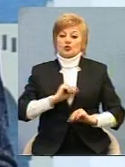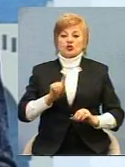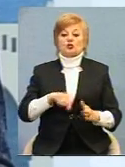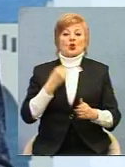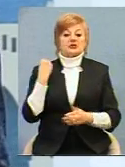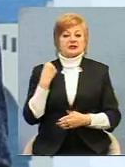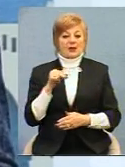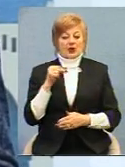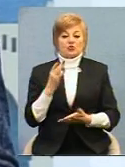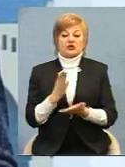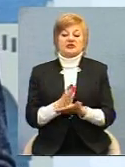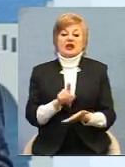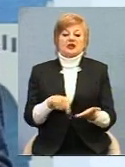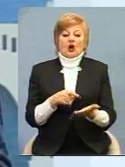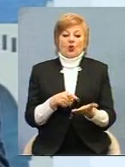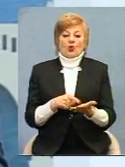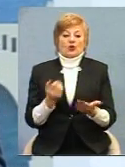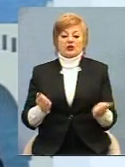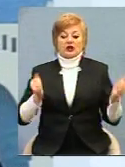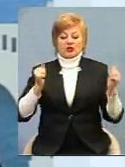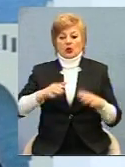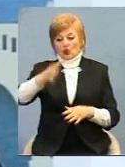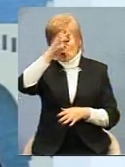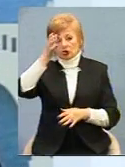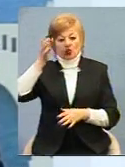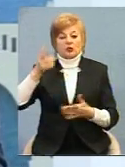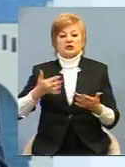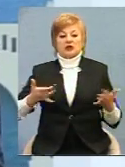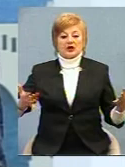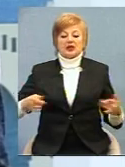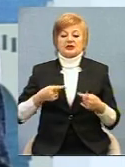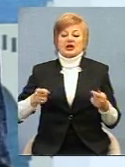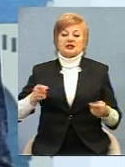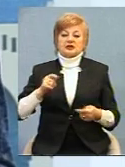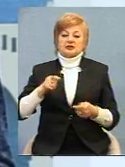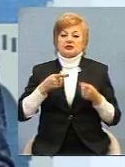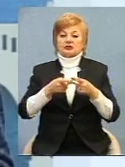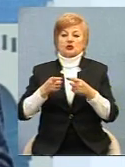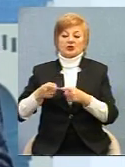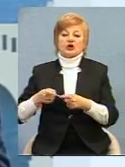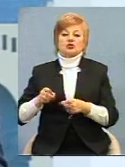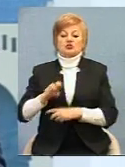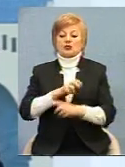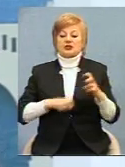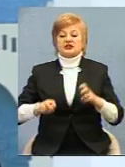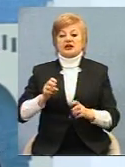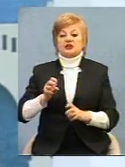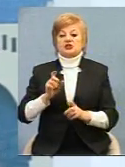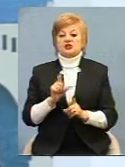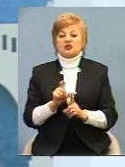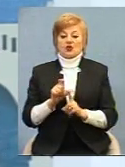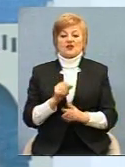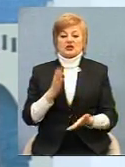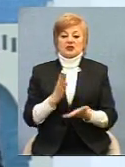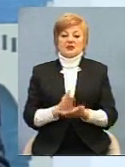стало містом і місцем, де зібралися науковці з різних країн шукати саме такі слова, слова, які